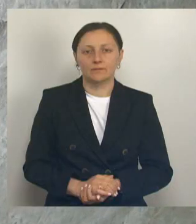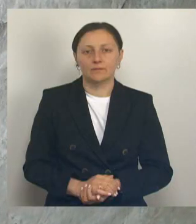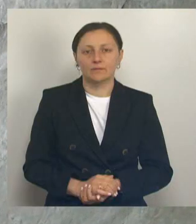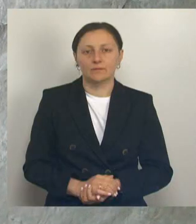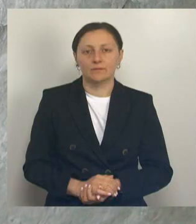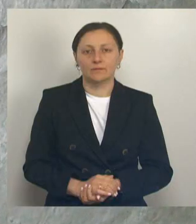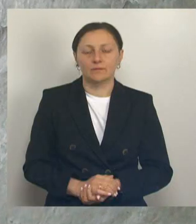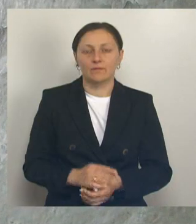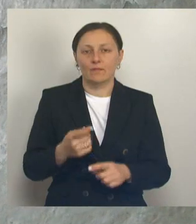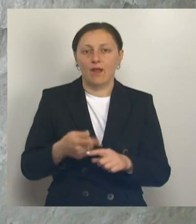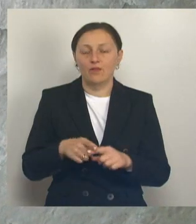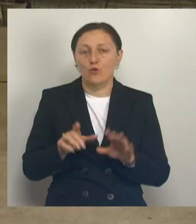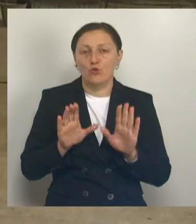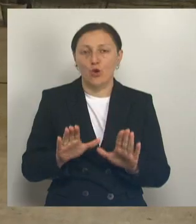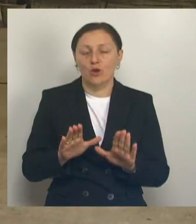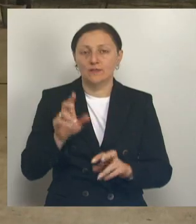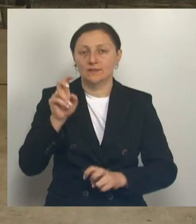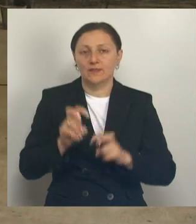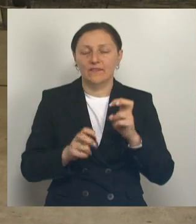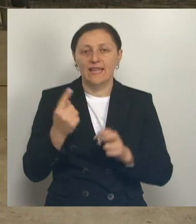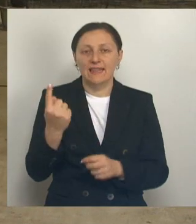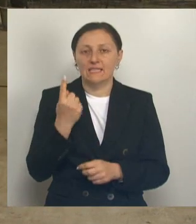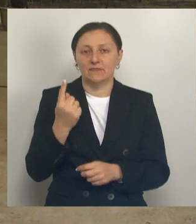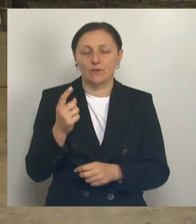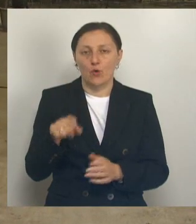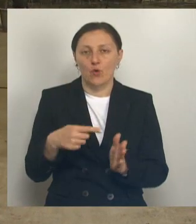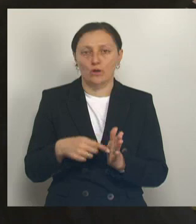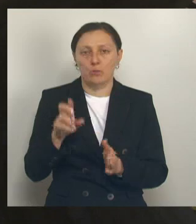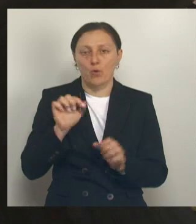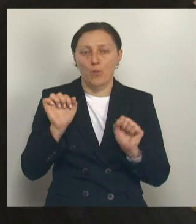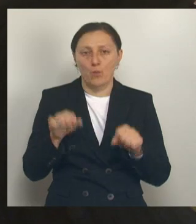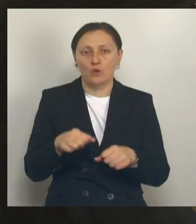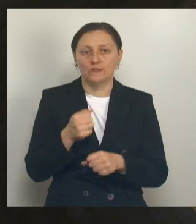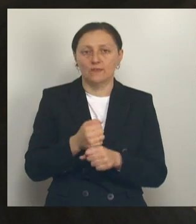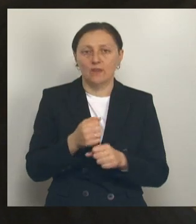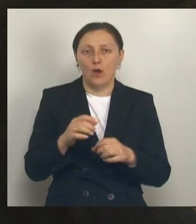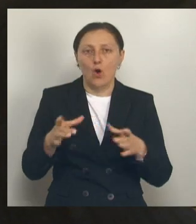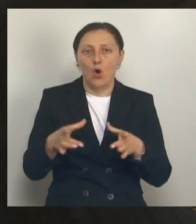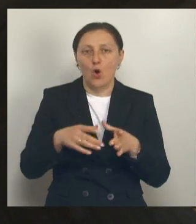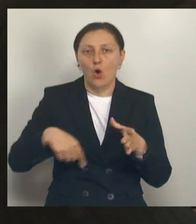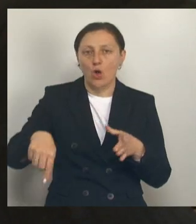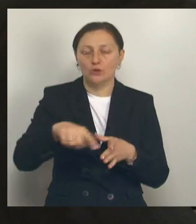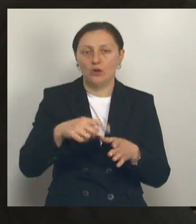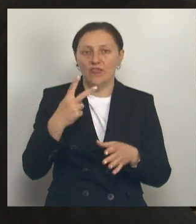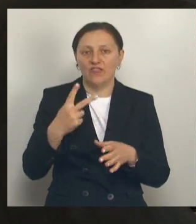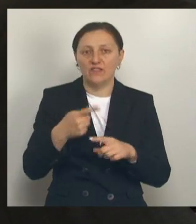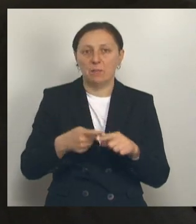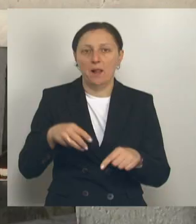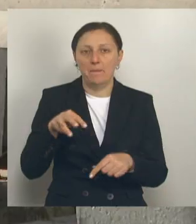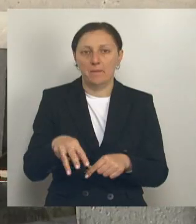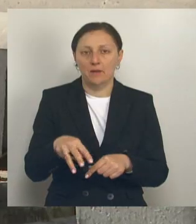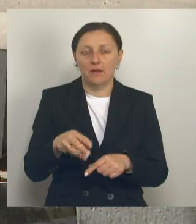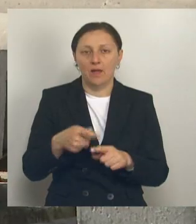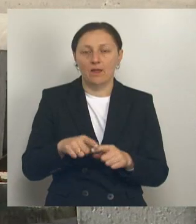в частности только этот завод единственный черноземье может изготовить стеновое кольцо диаметром 2,5 метра впрочем